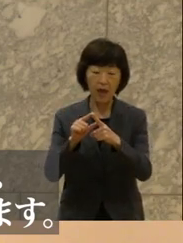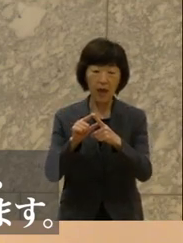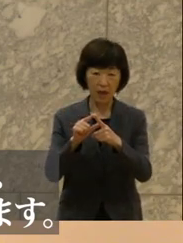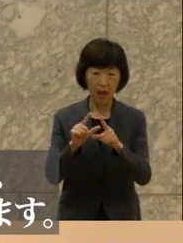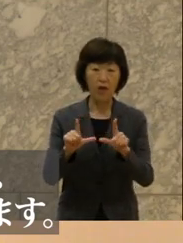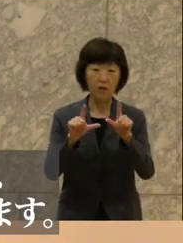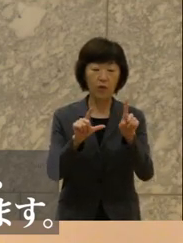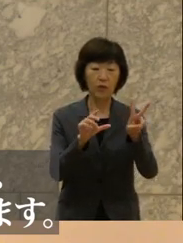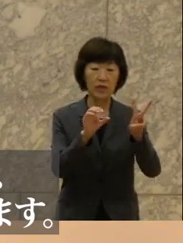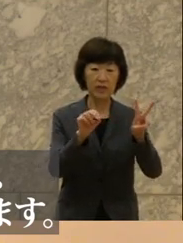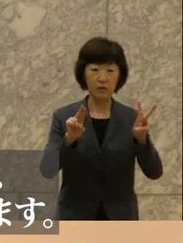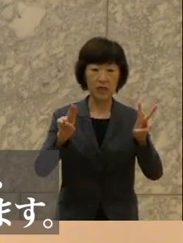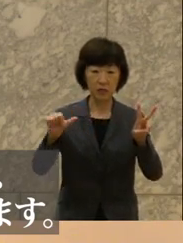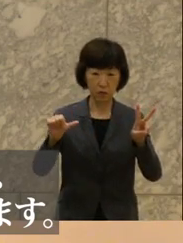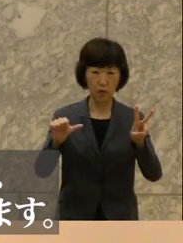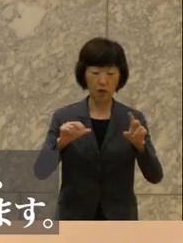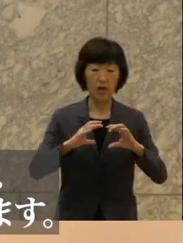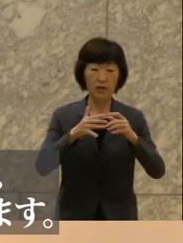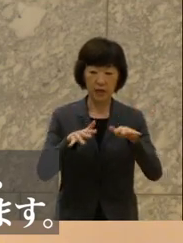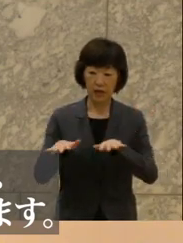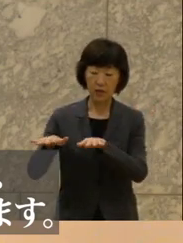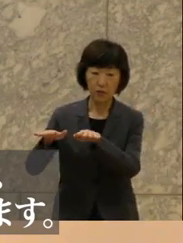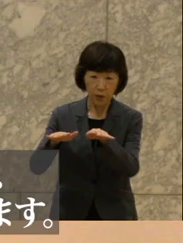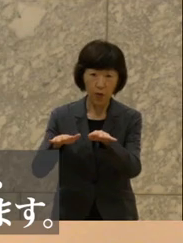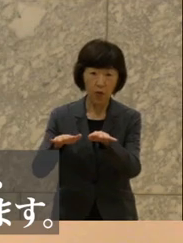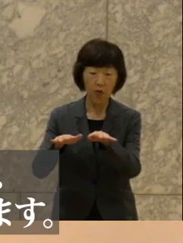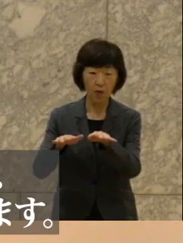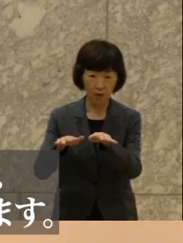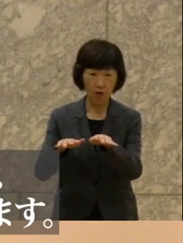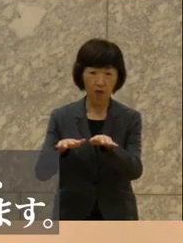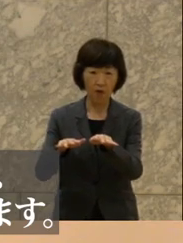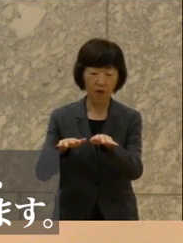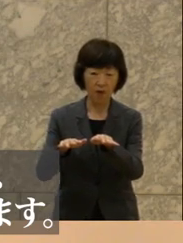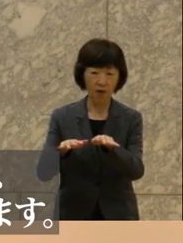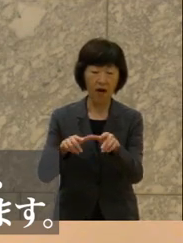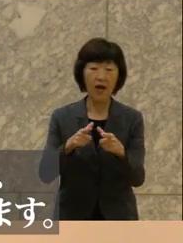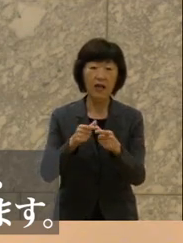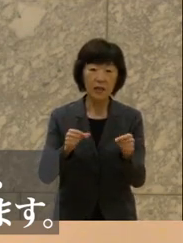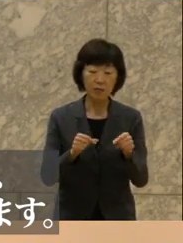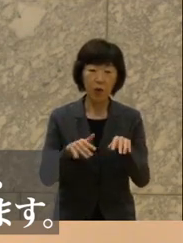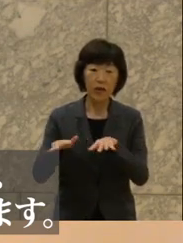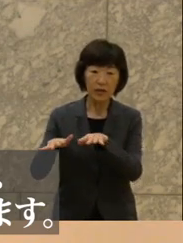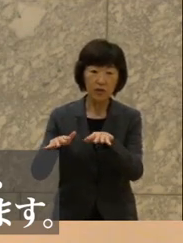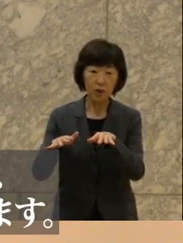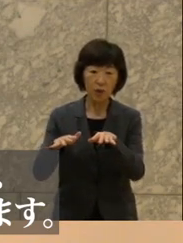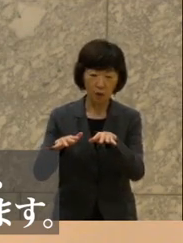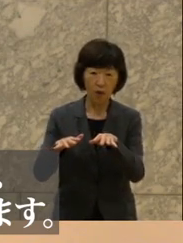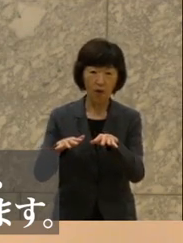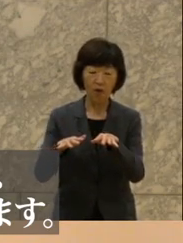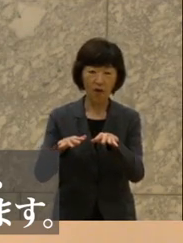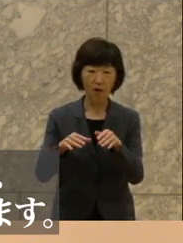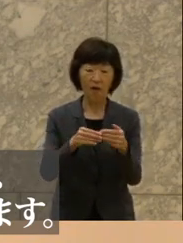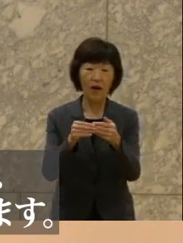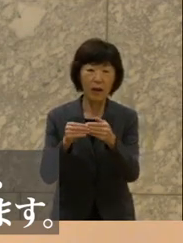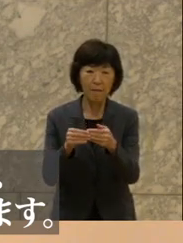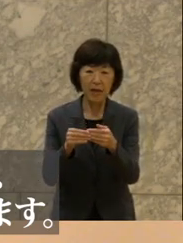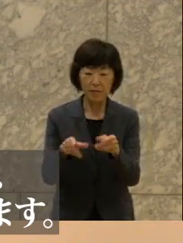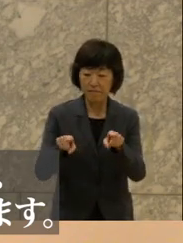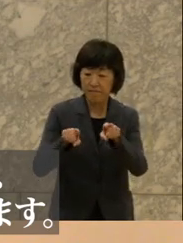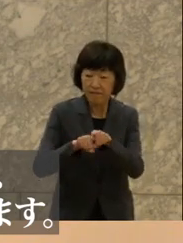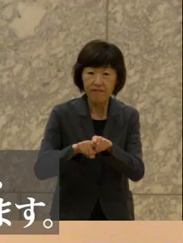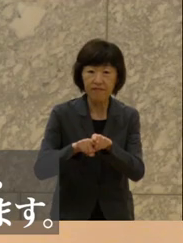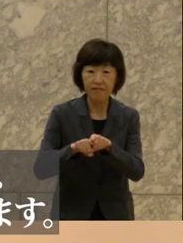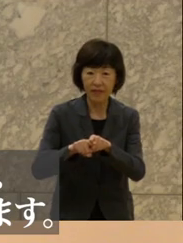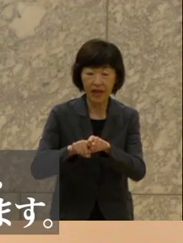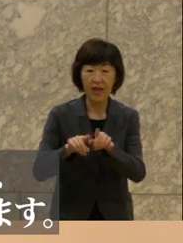202525世界陸上財団そして日本陸上競技連盟と密接に連携して大会を